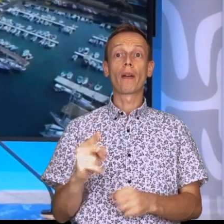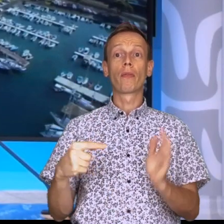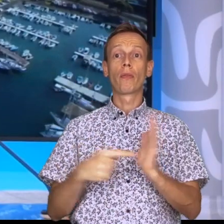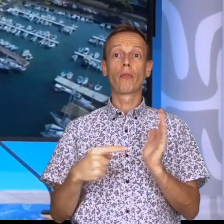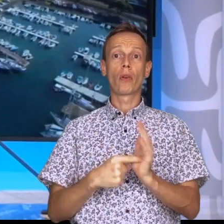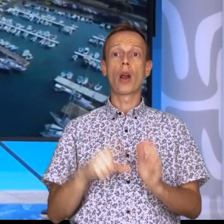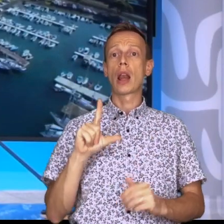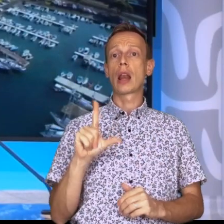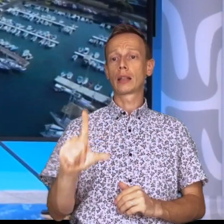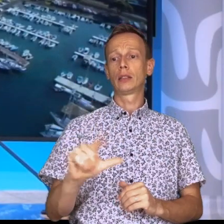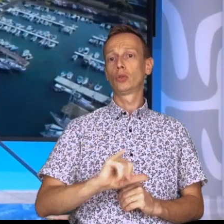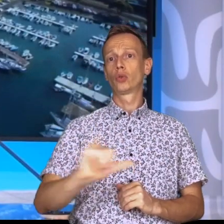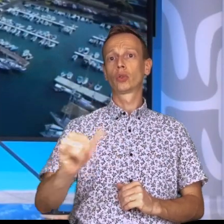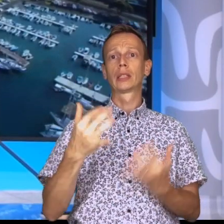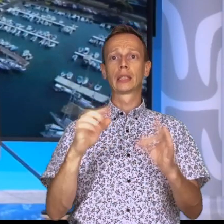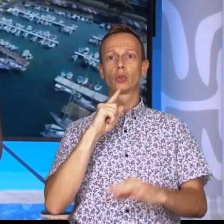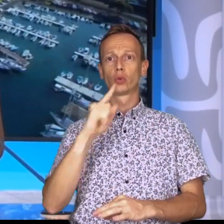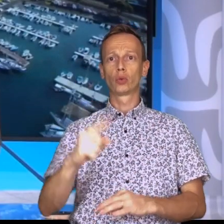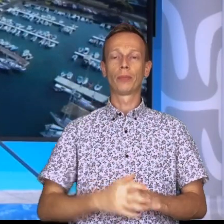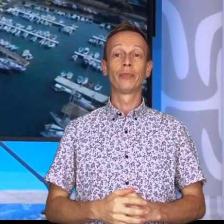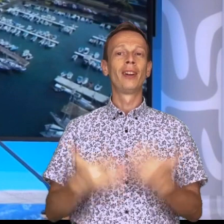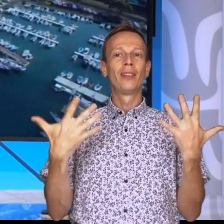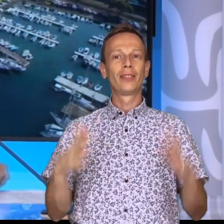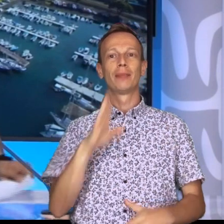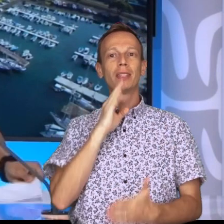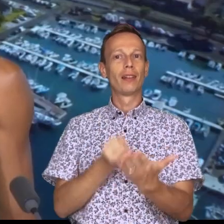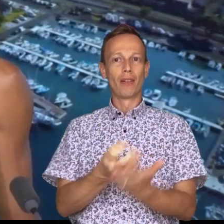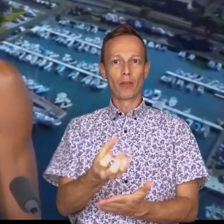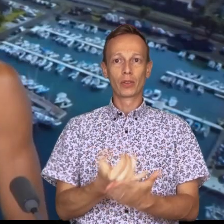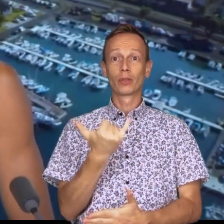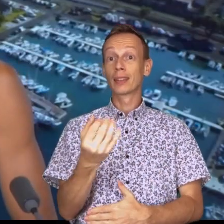salon virtuel démarre donc lundi prochain pendant une durée de 10 jours.